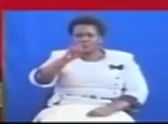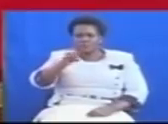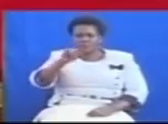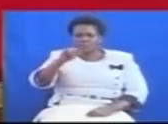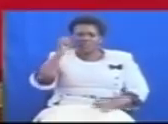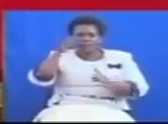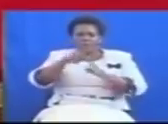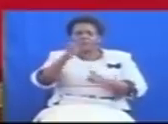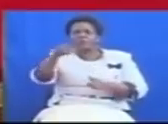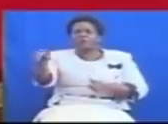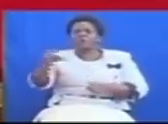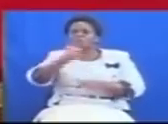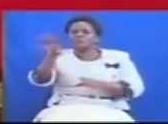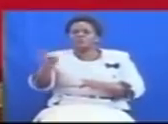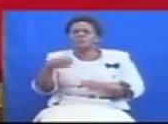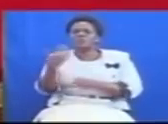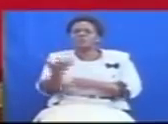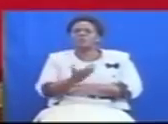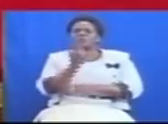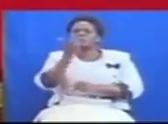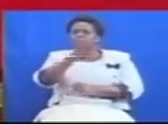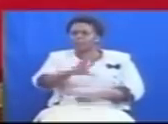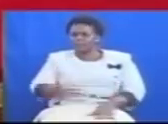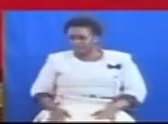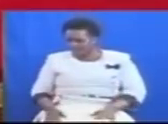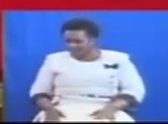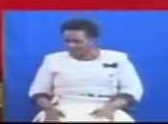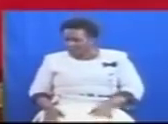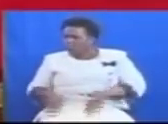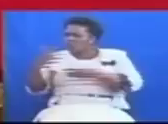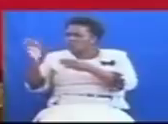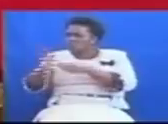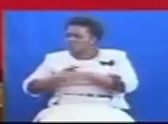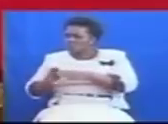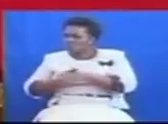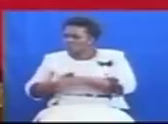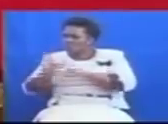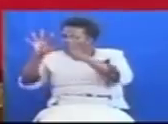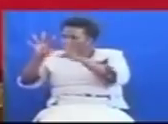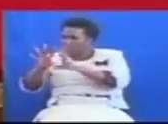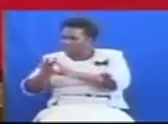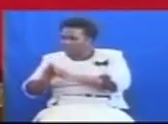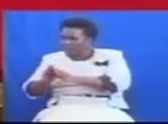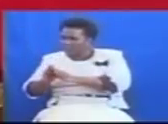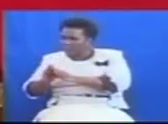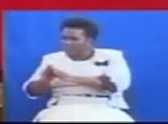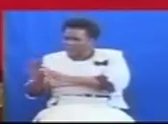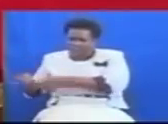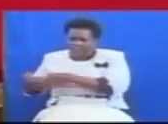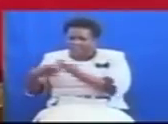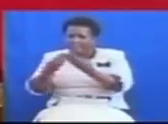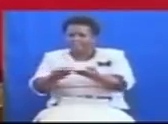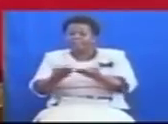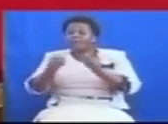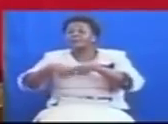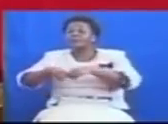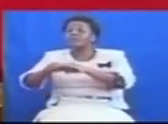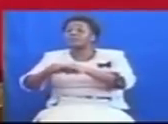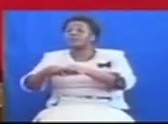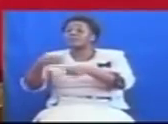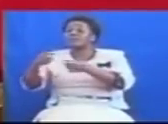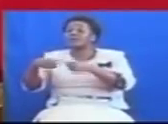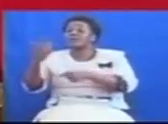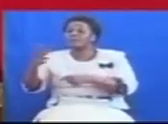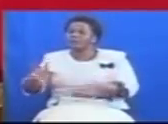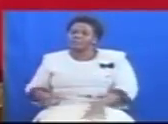maji. Mheshimiwa Naibu Spika, suala la kuwasilisha taarifa ya utekelezaji wa miradi, kiti kilishatoa mwongozo suala hili katika mkutano